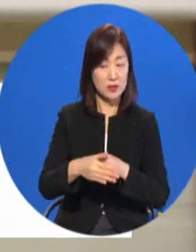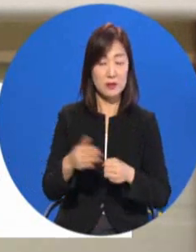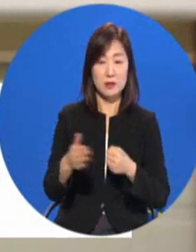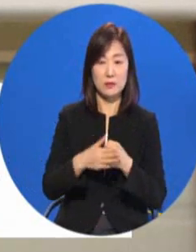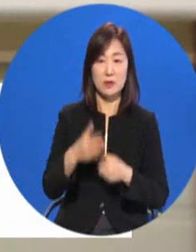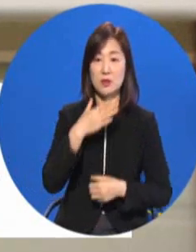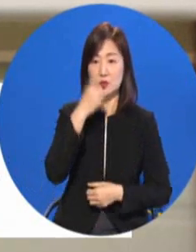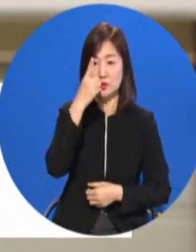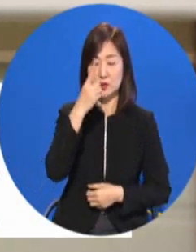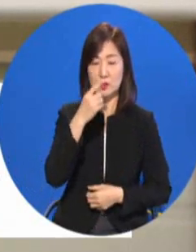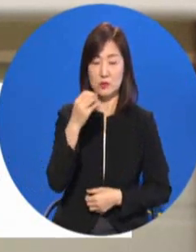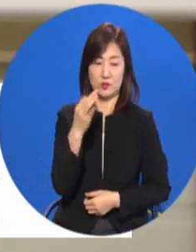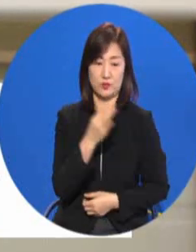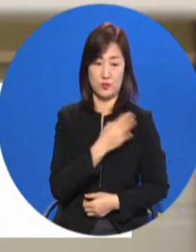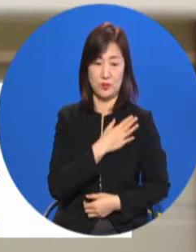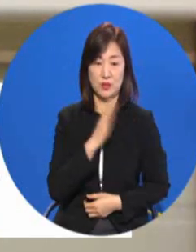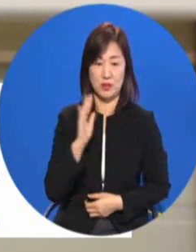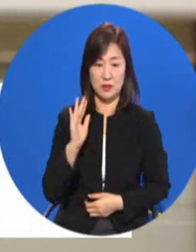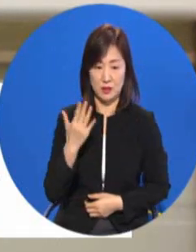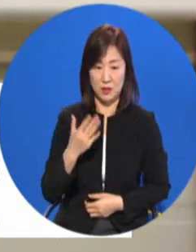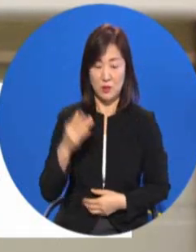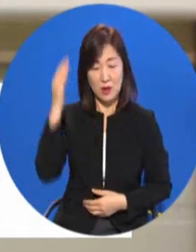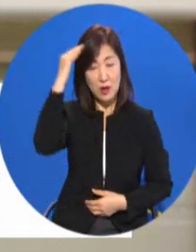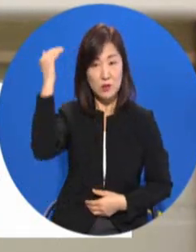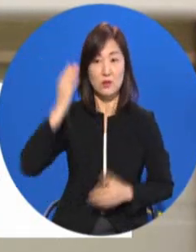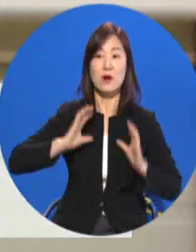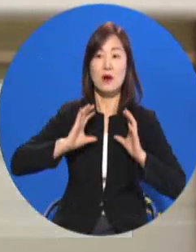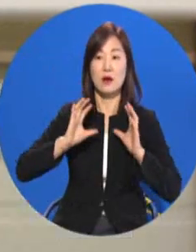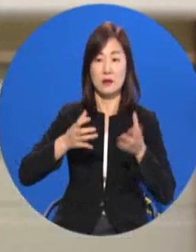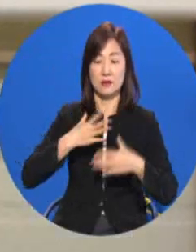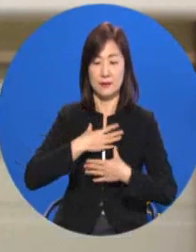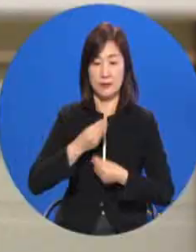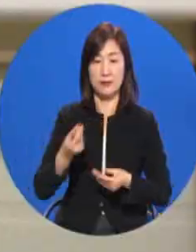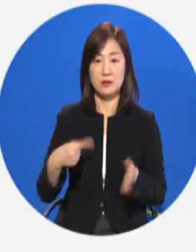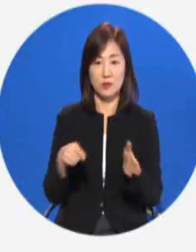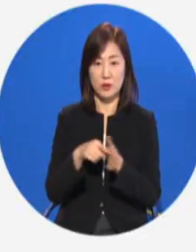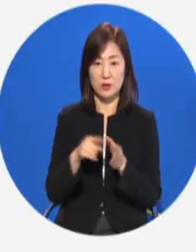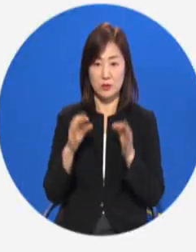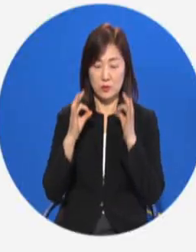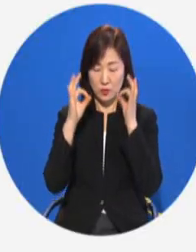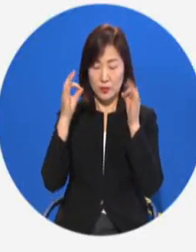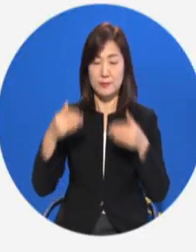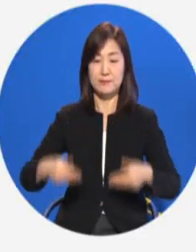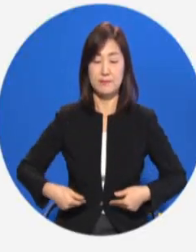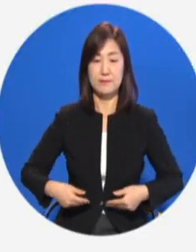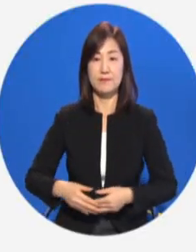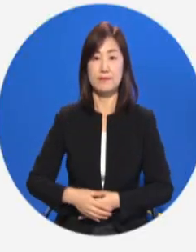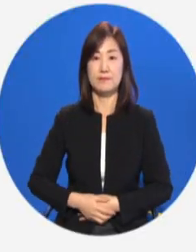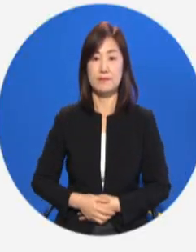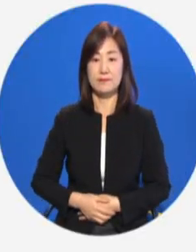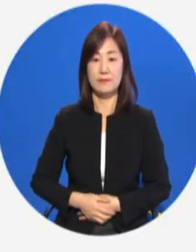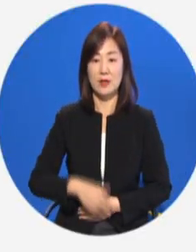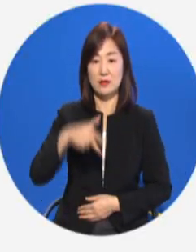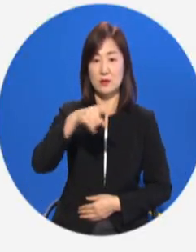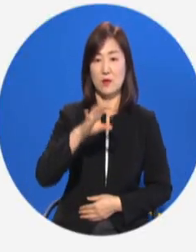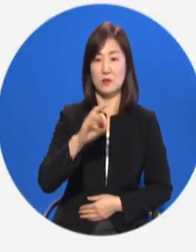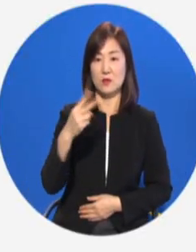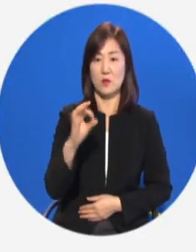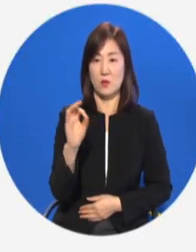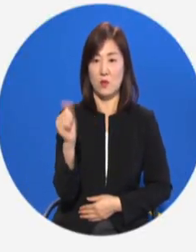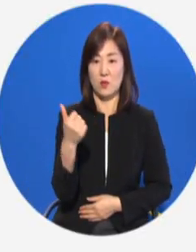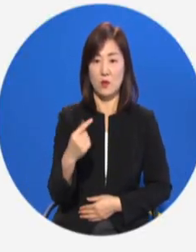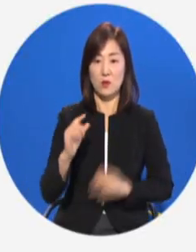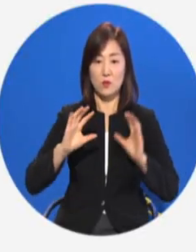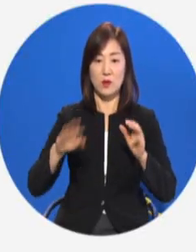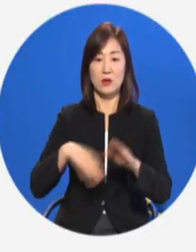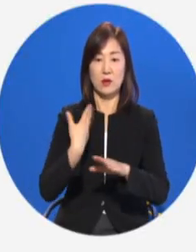되고 대한민국의 안되나 나라가 되기 야 이런 역할을 국회 해야 된다 정동호 국가 0명 배당금